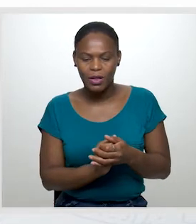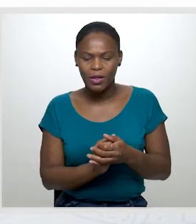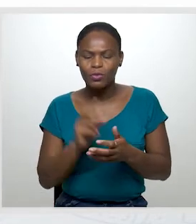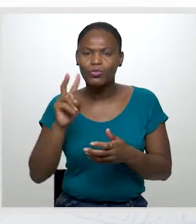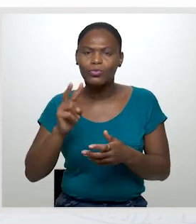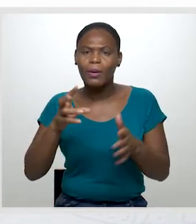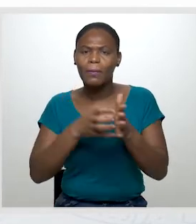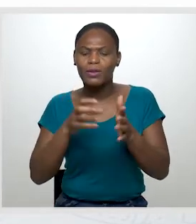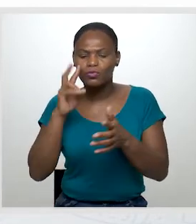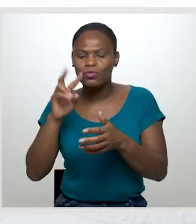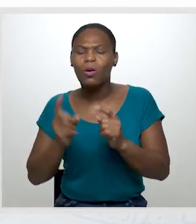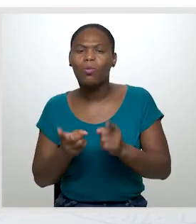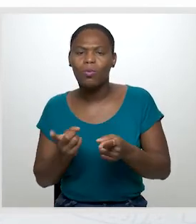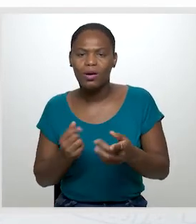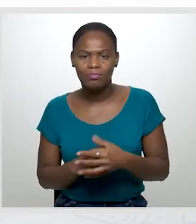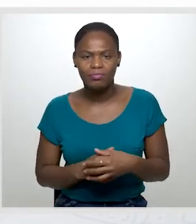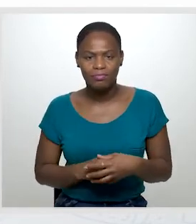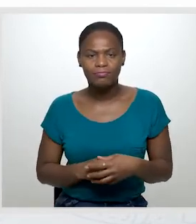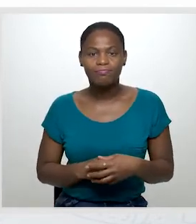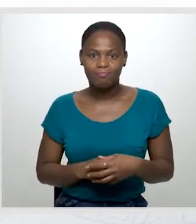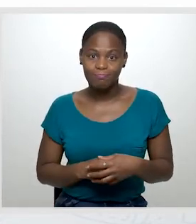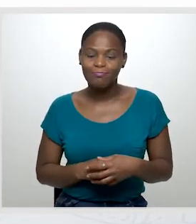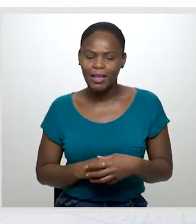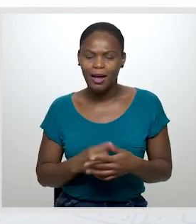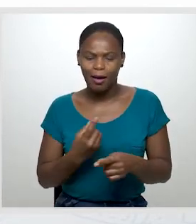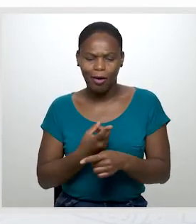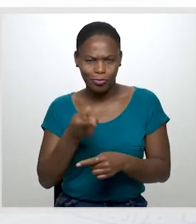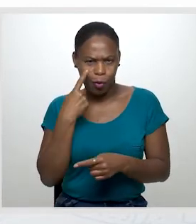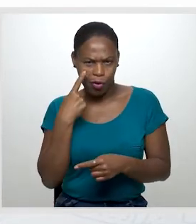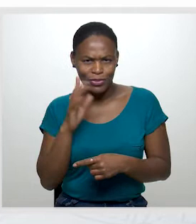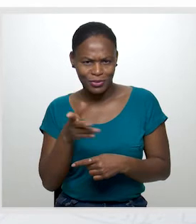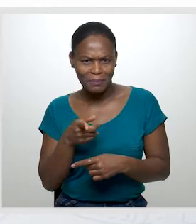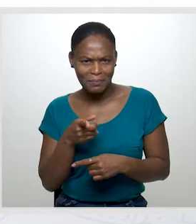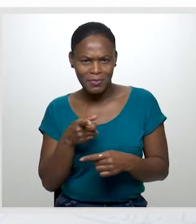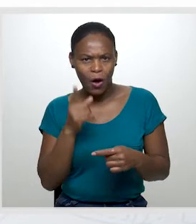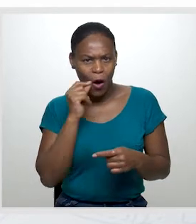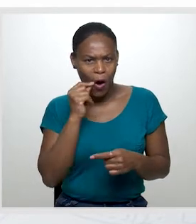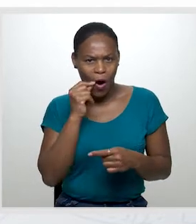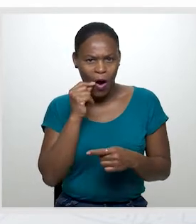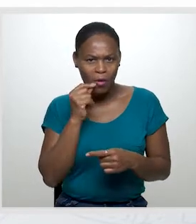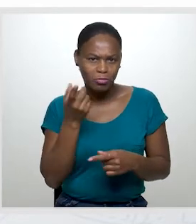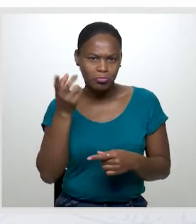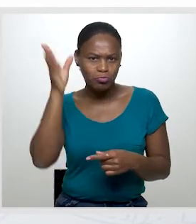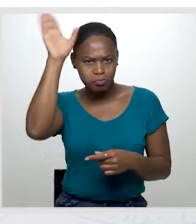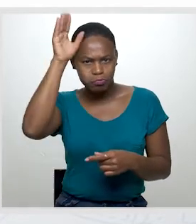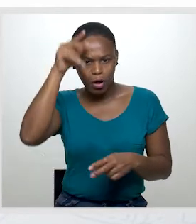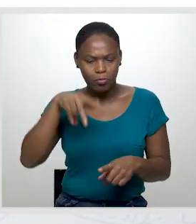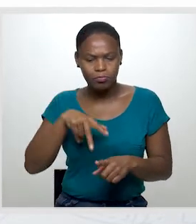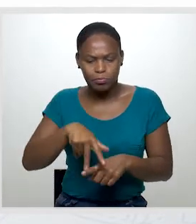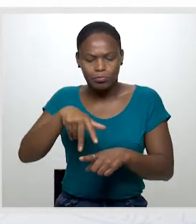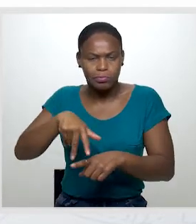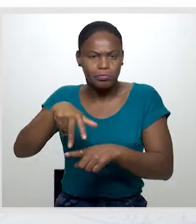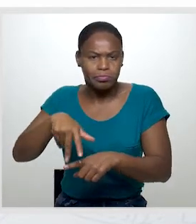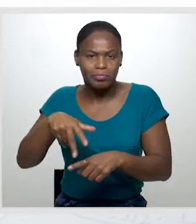sur la deuxième image? Elle t'est familière, cette image. Un homme sur un âne. Qu'est-ce qu'il est en train de